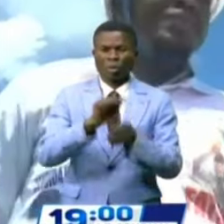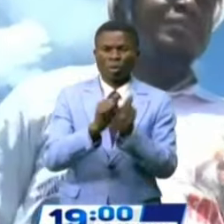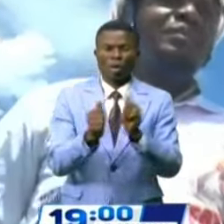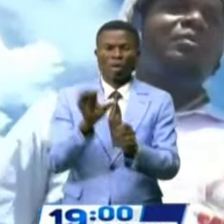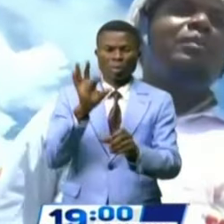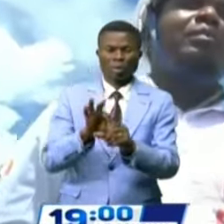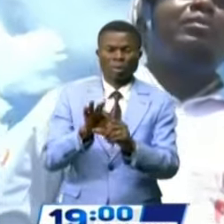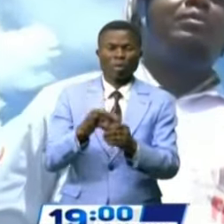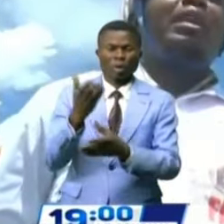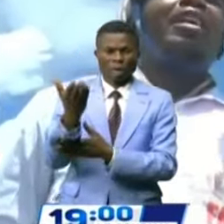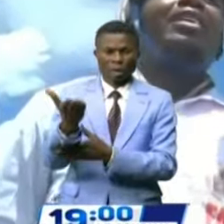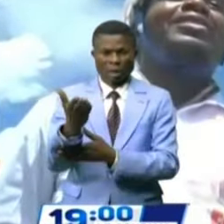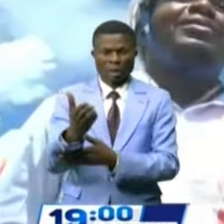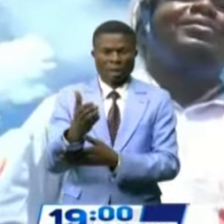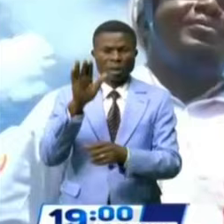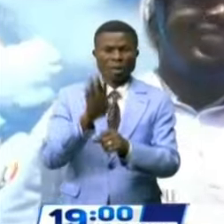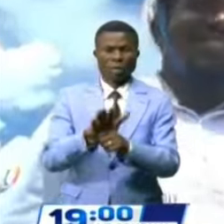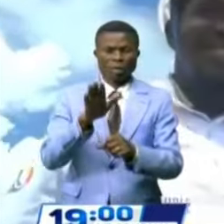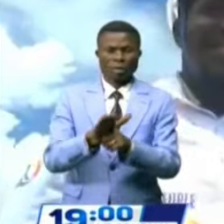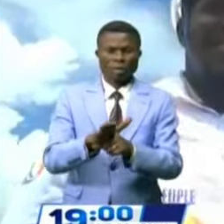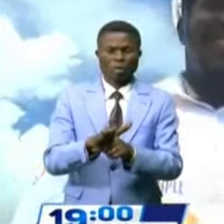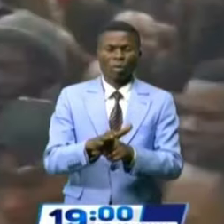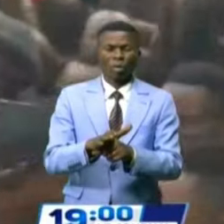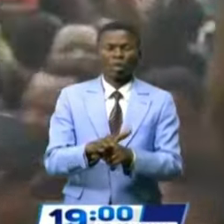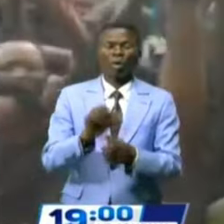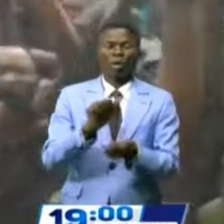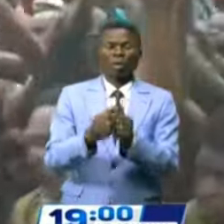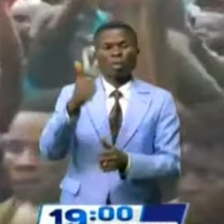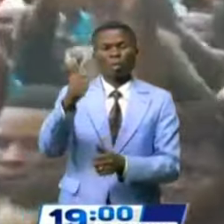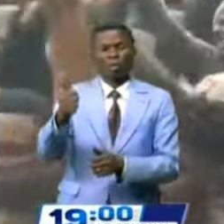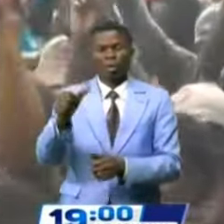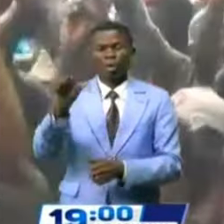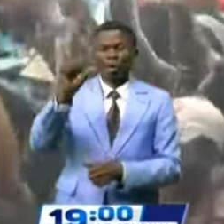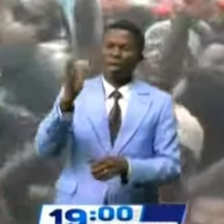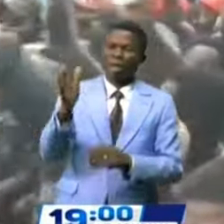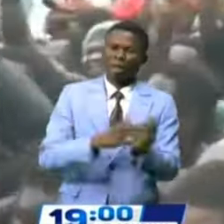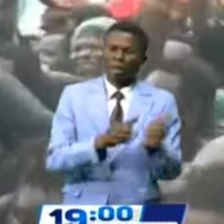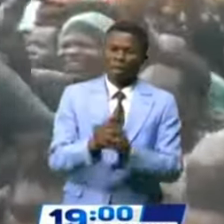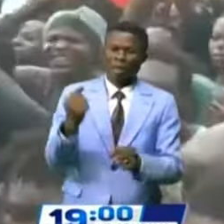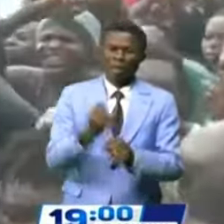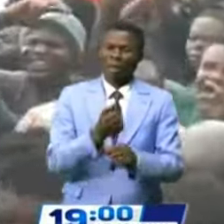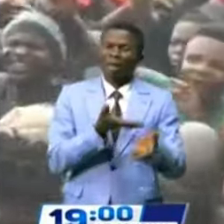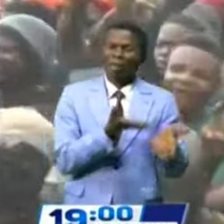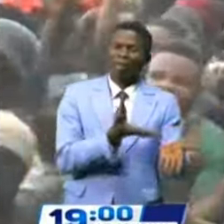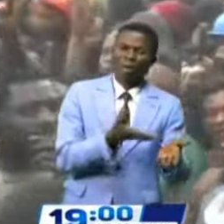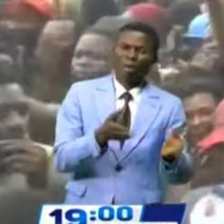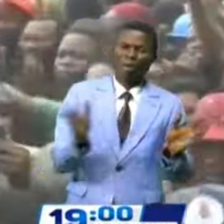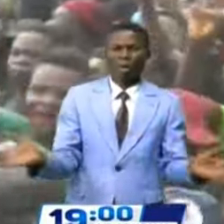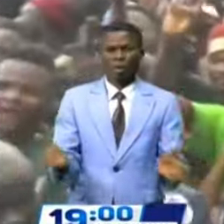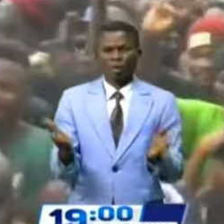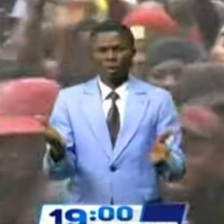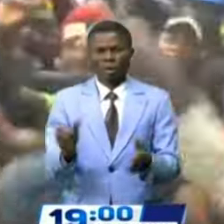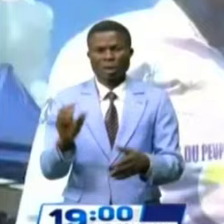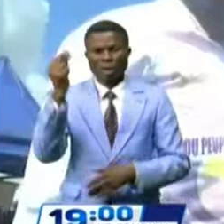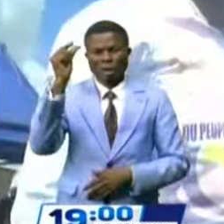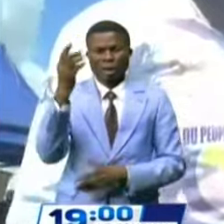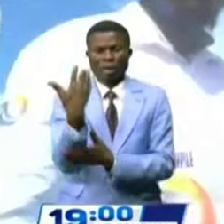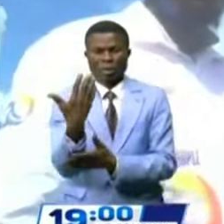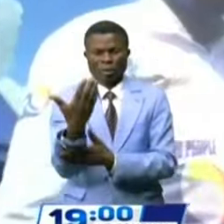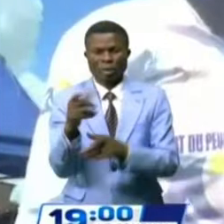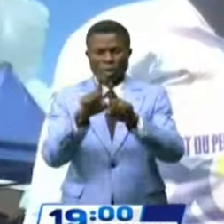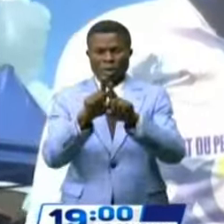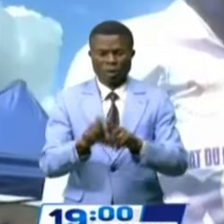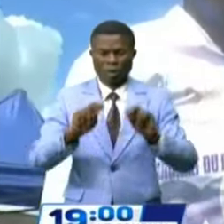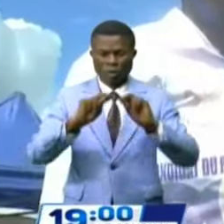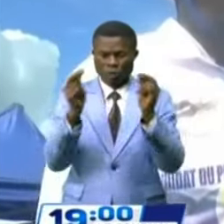électoral en cours devant impacter positivement ou négativement les services d'assistance et d'encadrement des mines artisanales et de